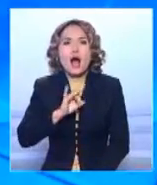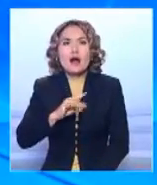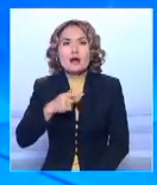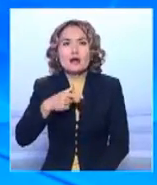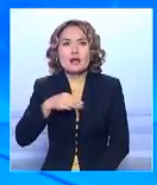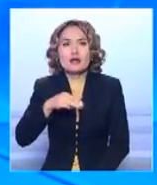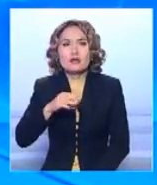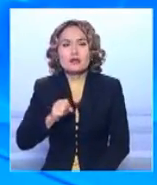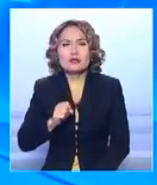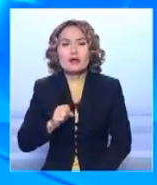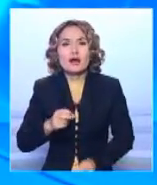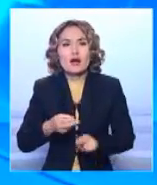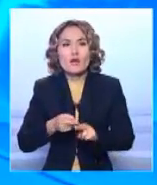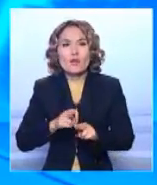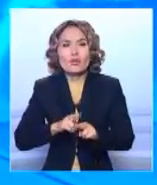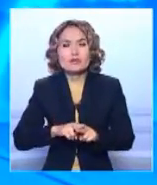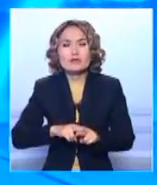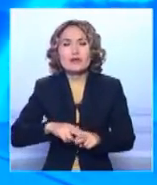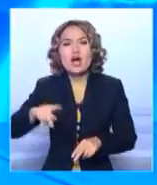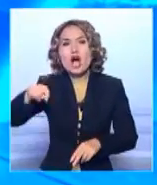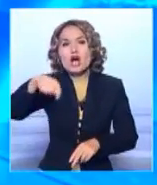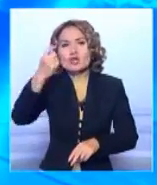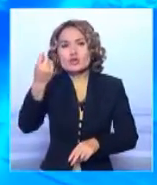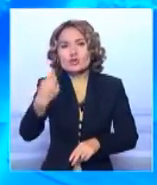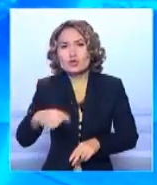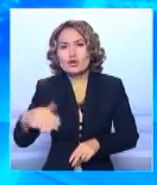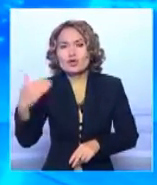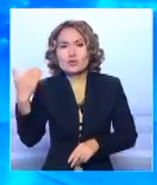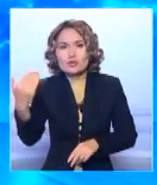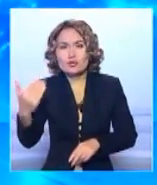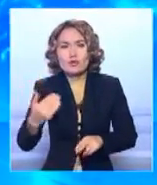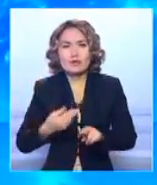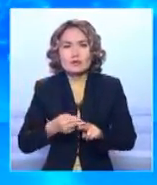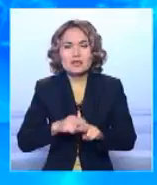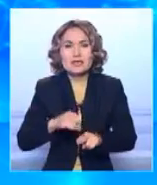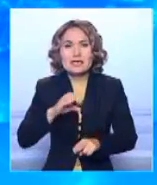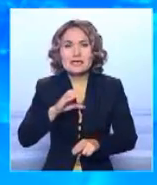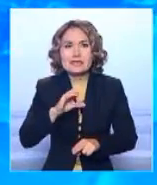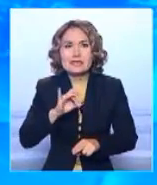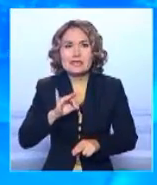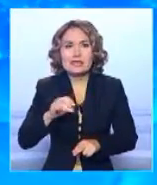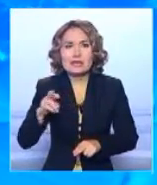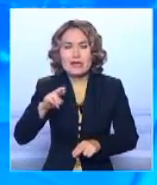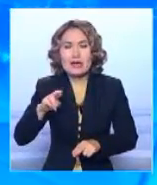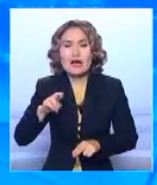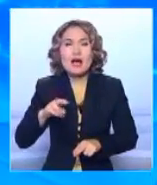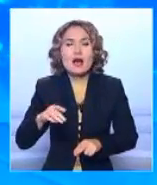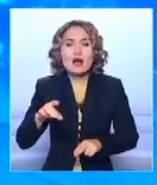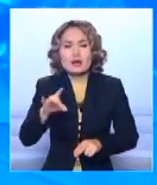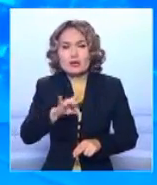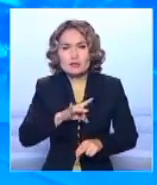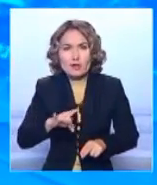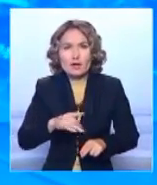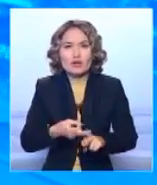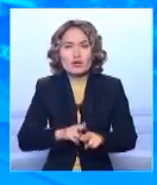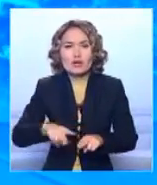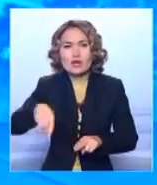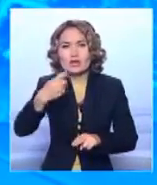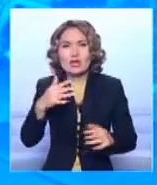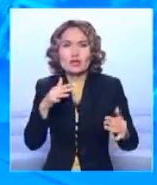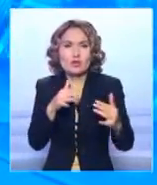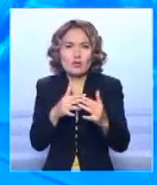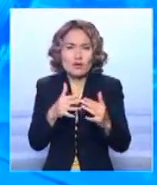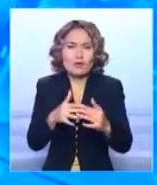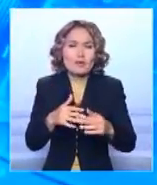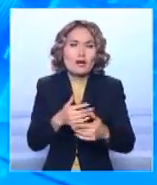Аргентинада Сириядағы азаматтық соғыстың қасіреті көрсетілген инсталляция пайда болды. Тың жоба Amnesty International құқық қорғаушы